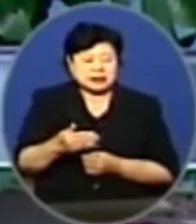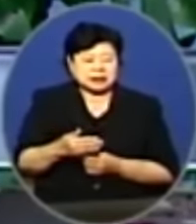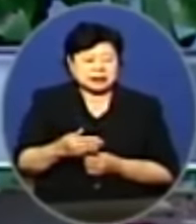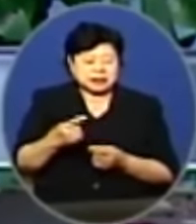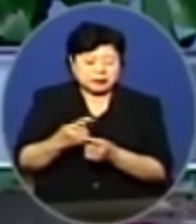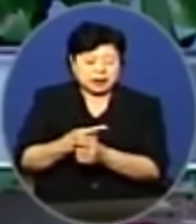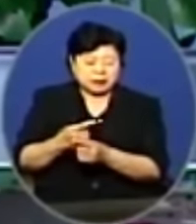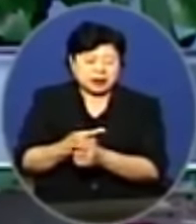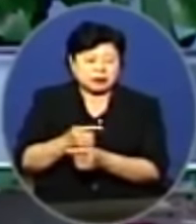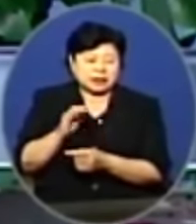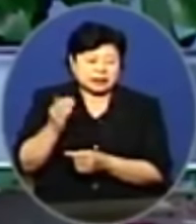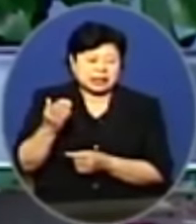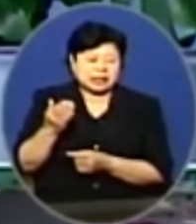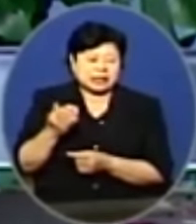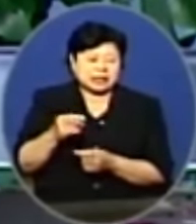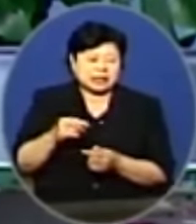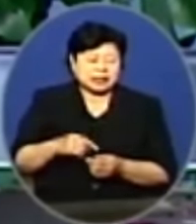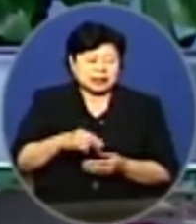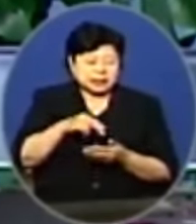갈아야 되는,